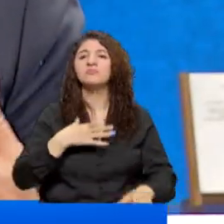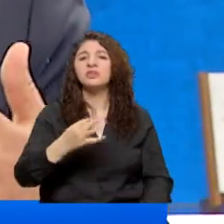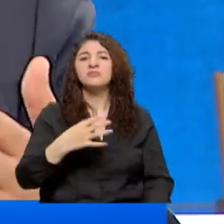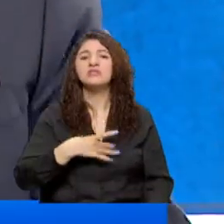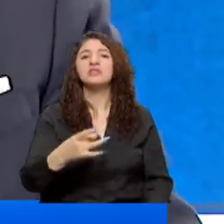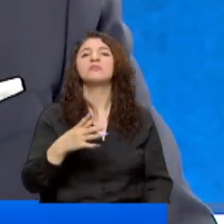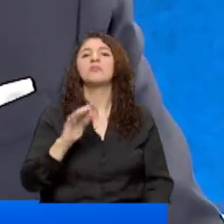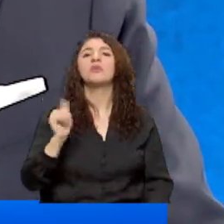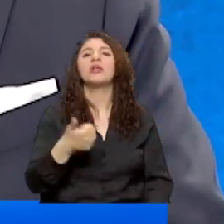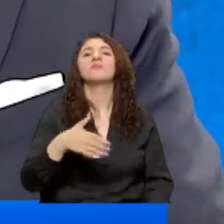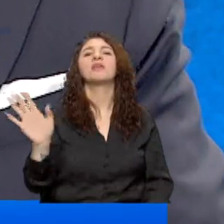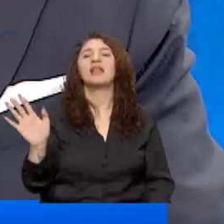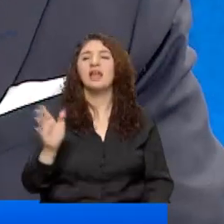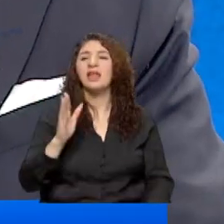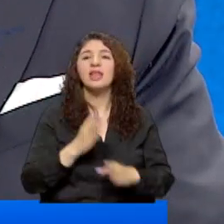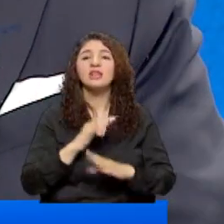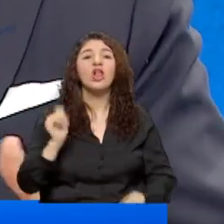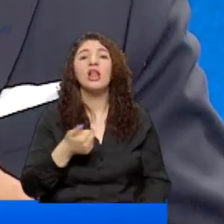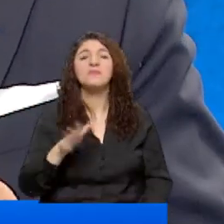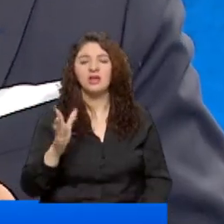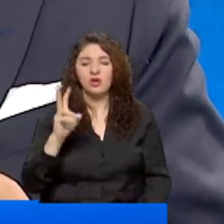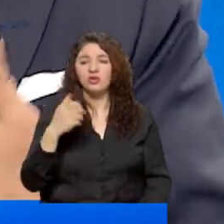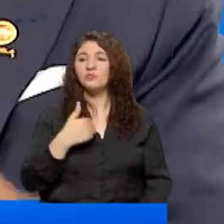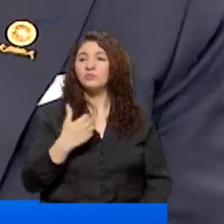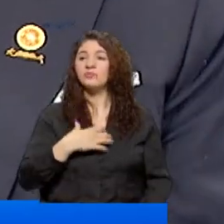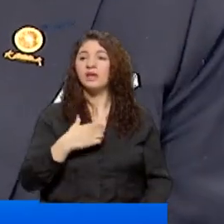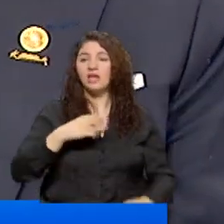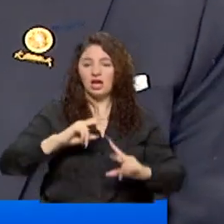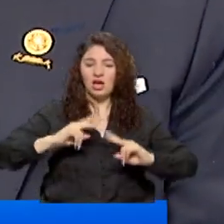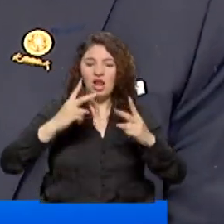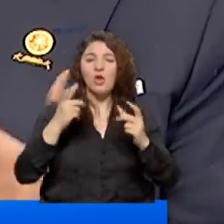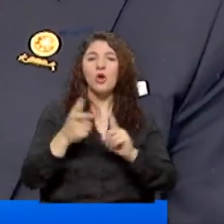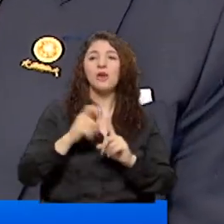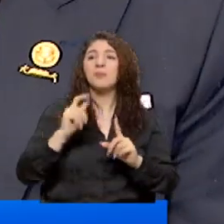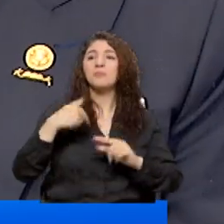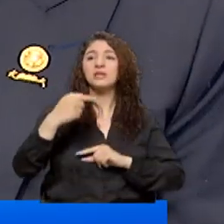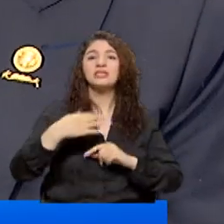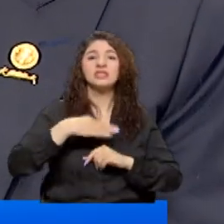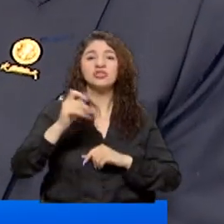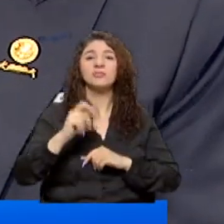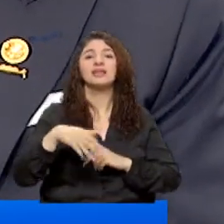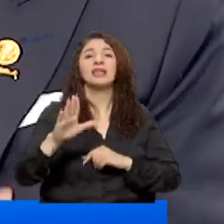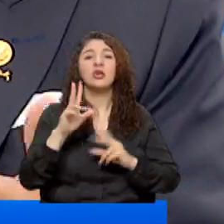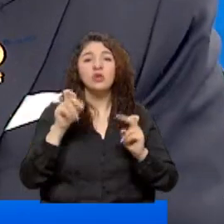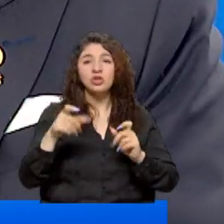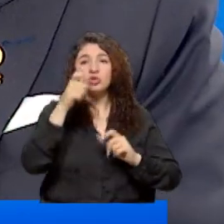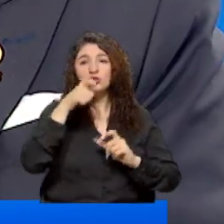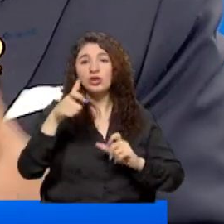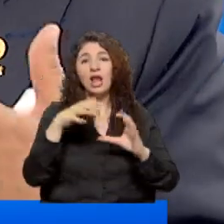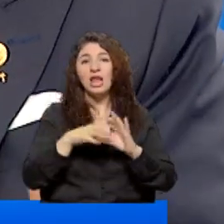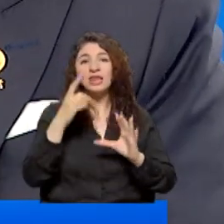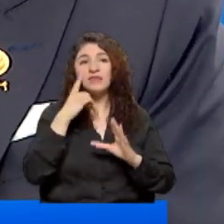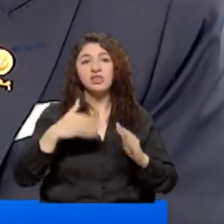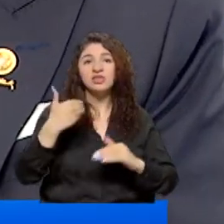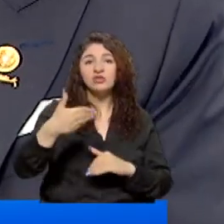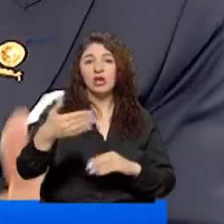seçilip seçilmemesi önemli değil Niye önemli değil Yani mesele Bizim kendi kariyerinizi korumak değil ki bir daha seçilmek değil ki Mesele ülke ile ilgili